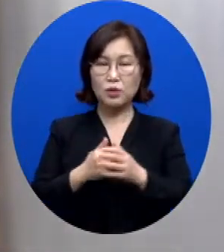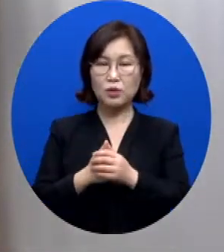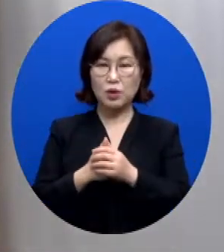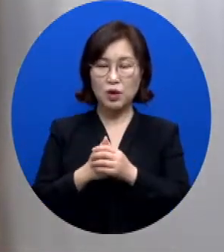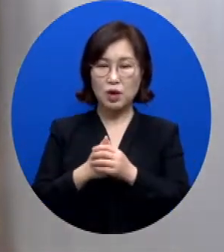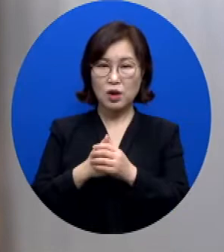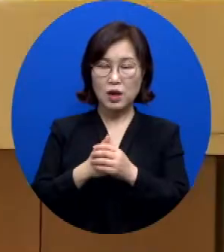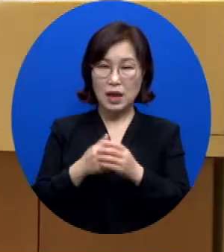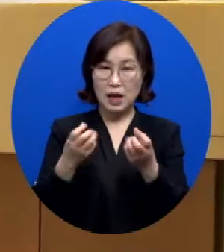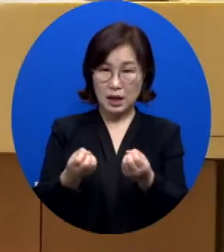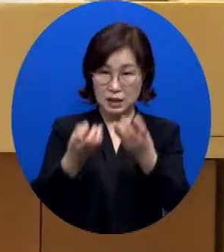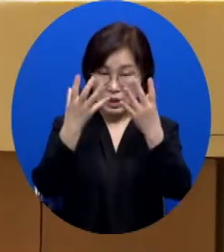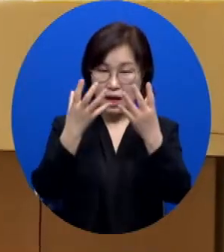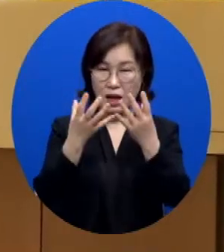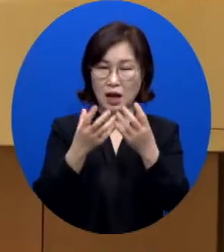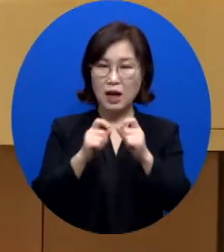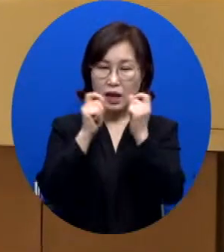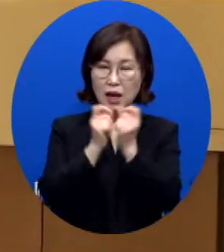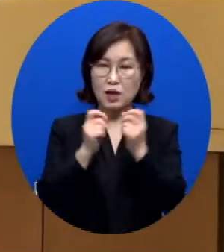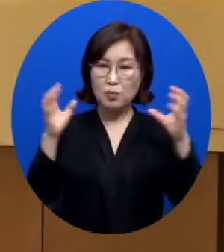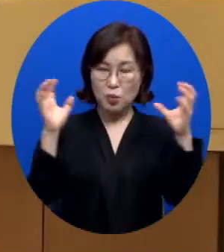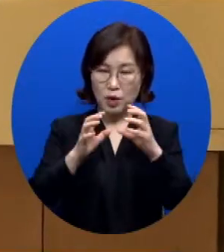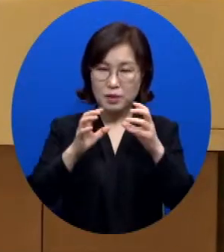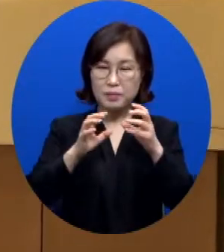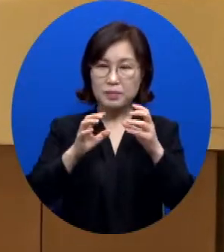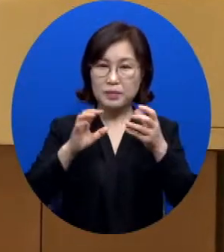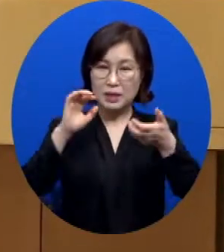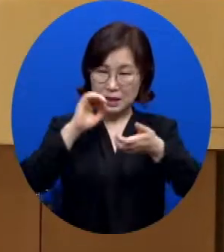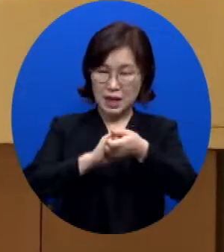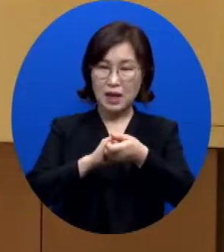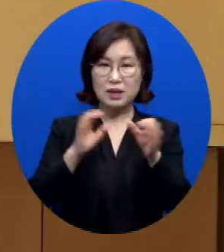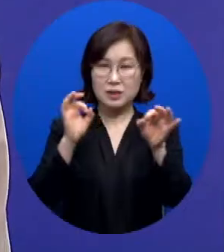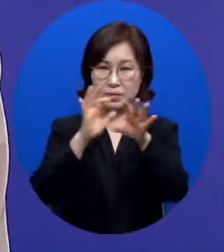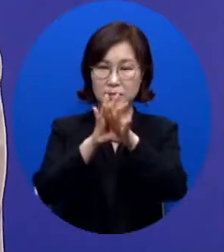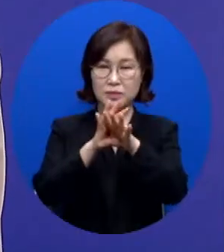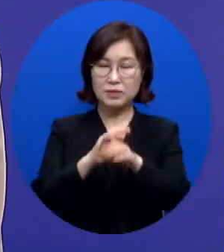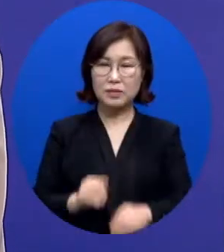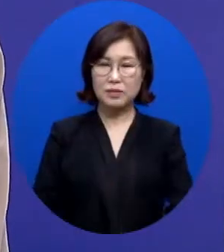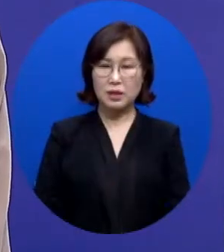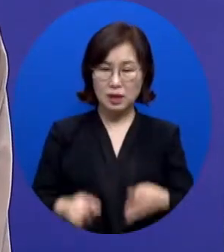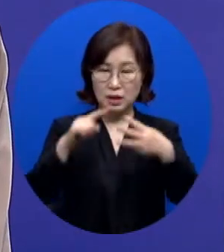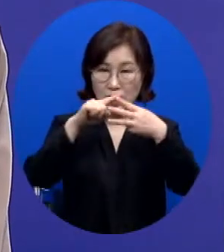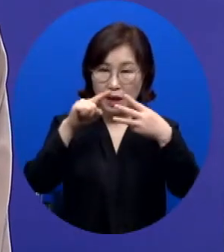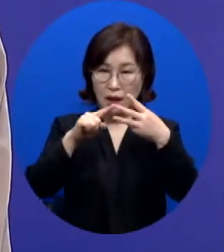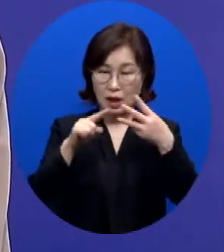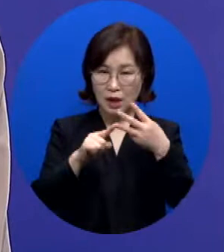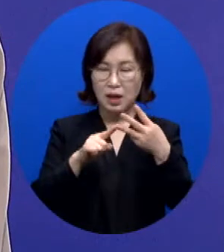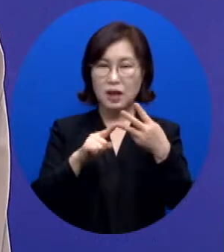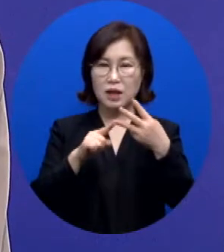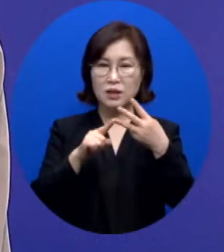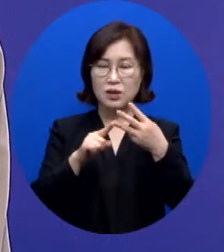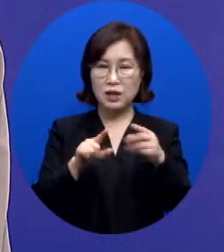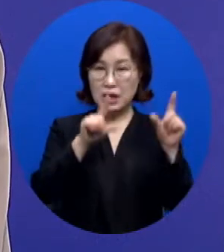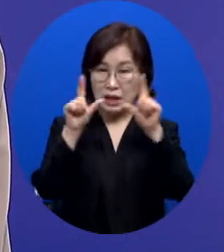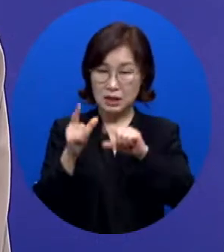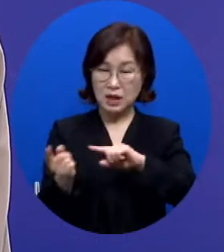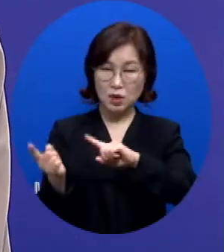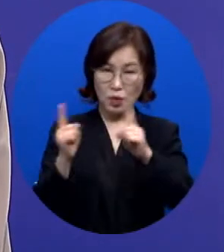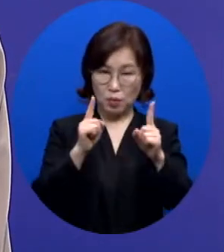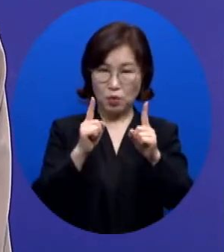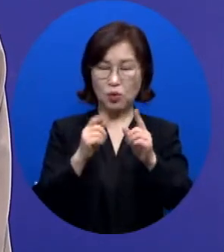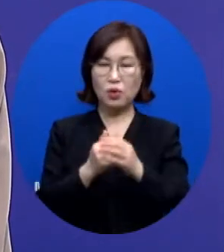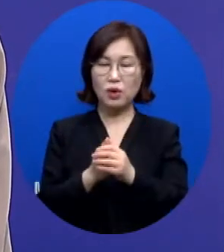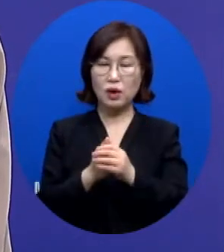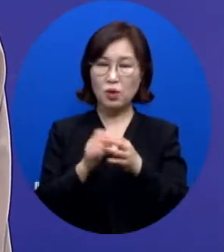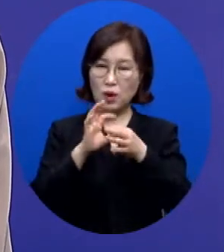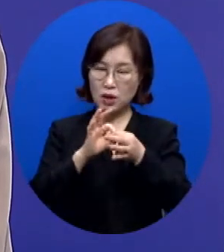운영, 행사, 사적 모임 관련 제한이 모두 사라집니다. 네, 단계적 일상 회복. 뭐 이제 이게 시행이 되면 외국 같은 경우에 뭐 영국